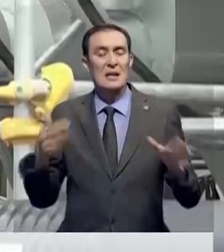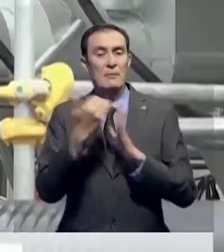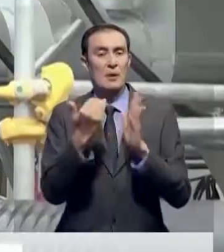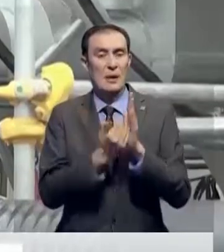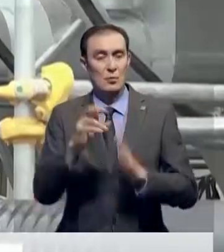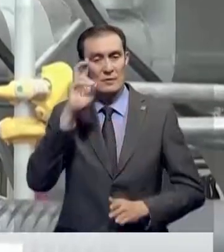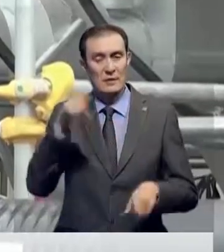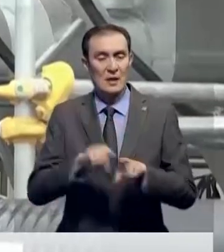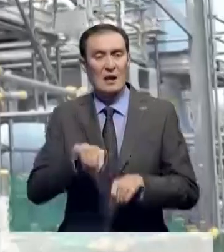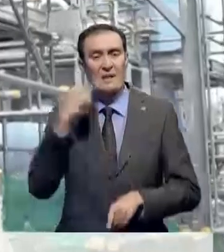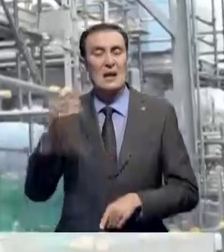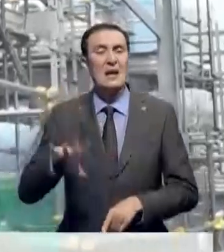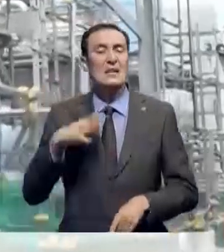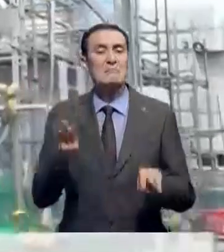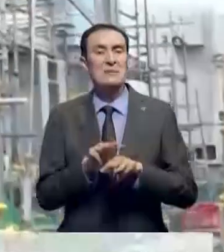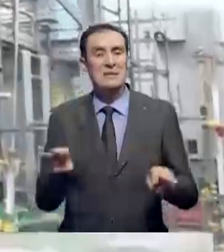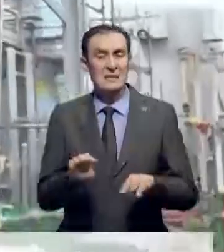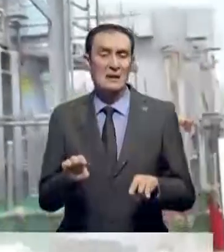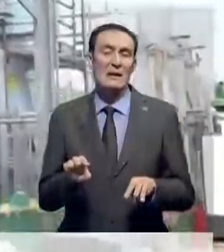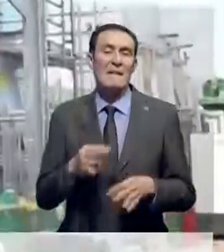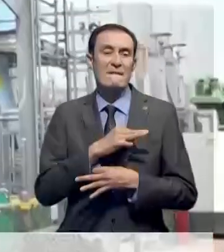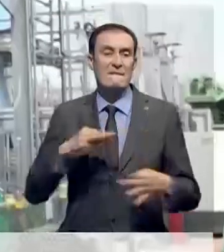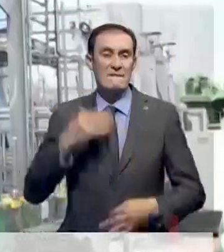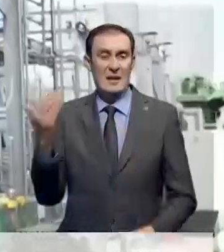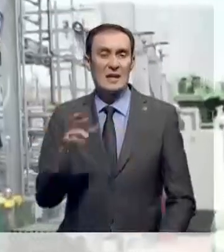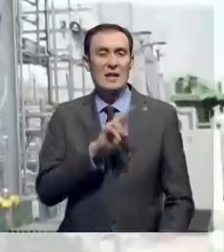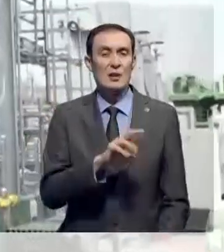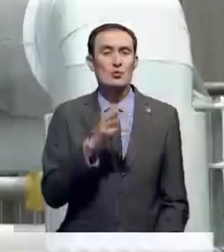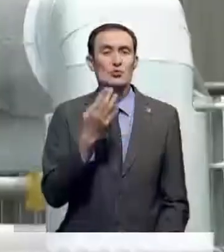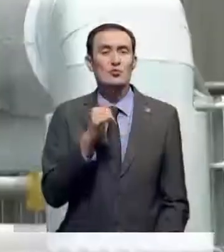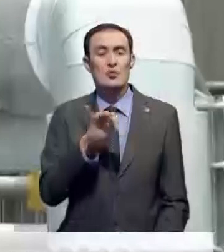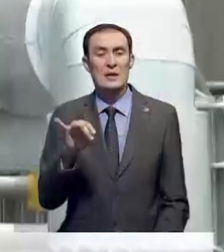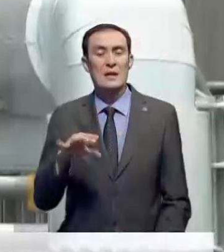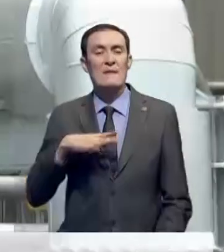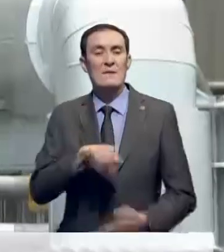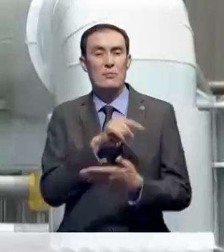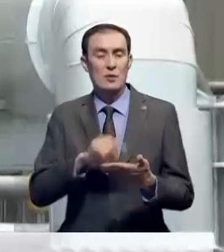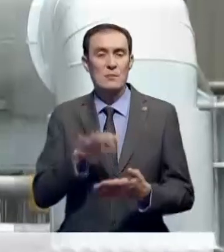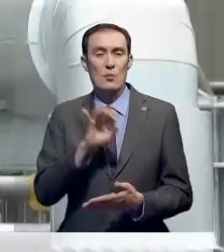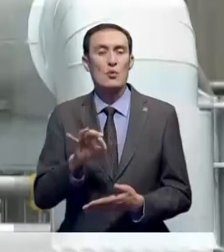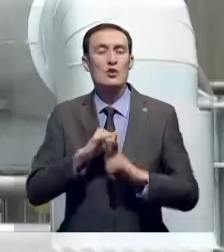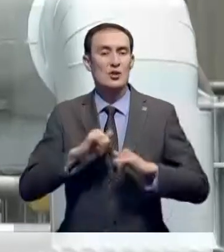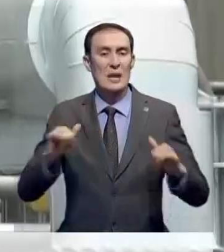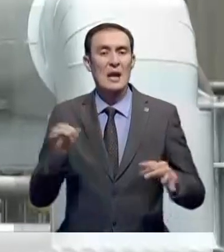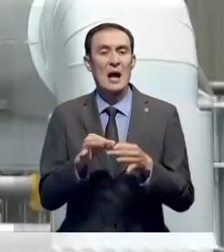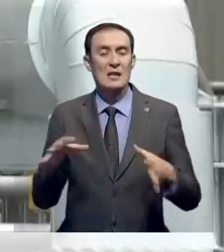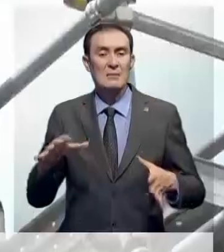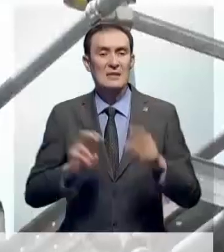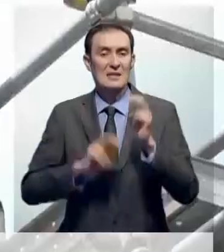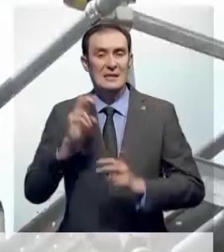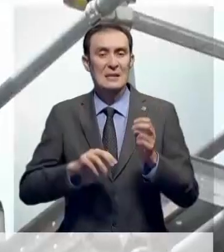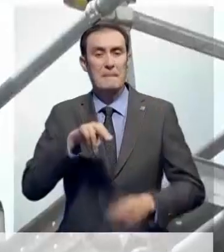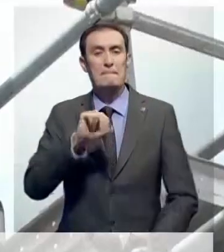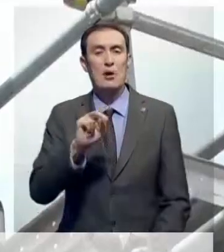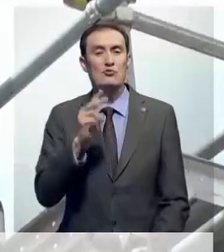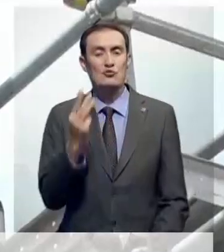программы страны. Так считает экс-министр без портфеля Венгрии Янош Шули, занимавшийся вопросами по расширению атомной станции